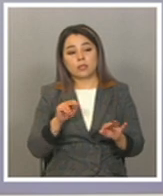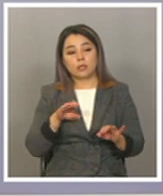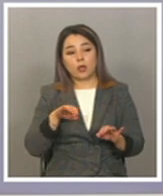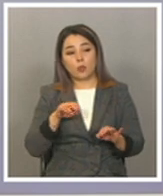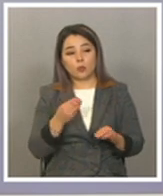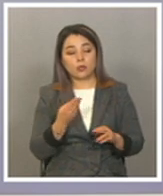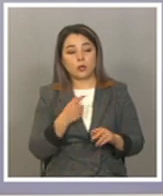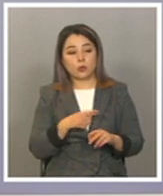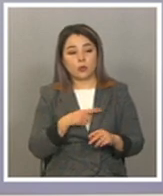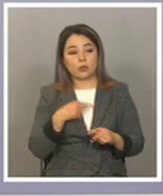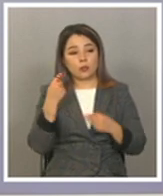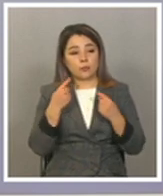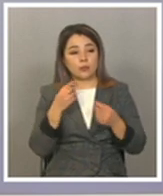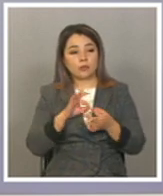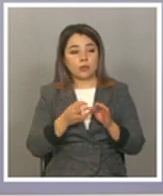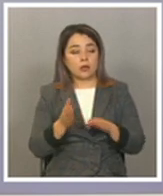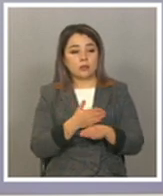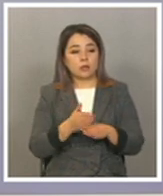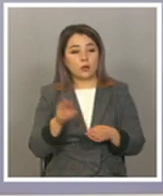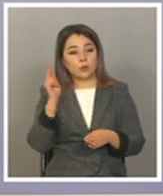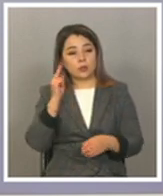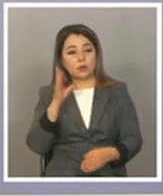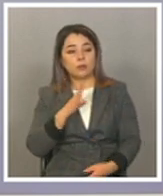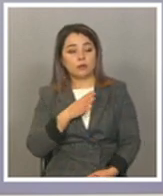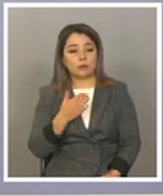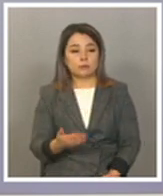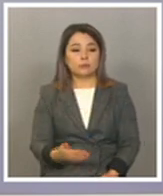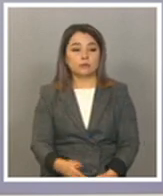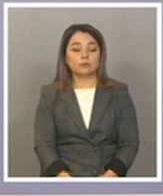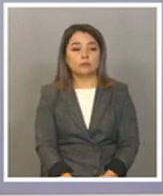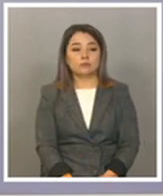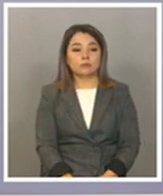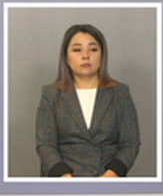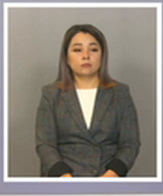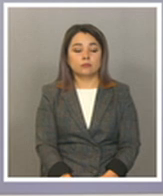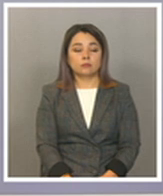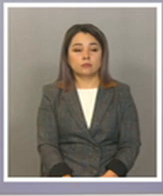мағыналық түрлерін ажыратуды үйрендіңіздер.